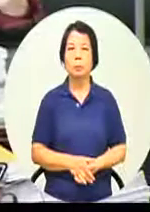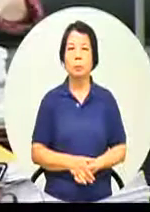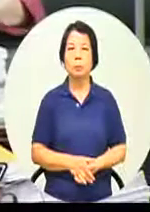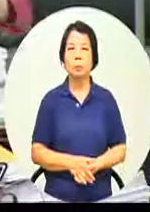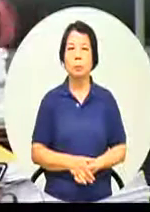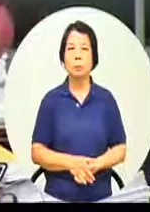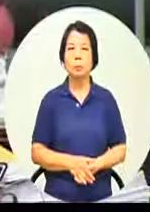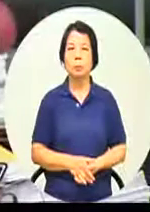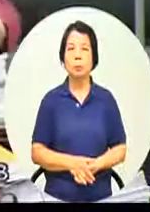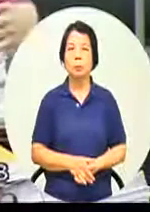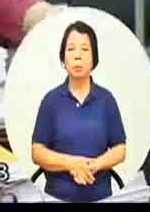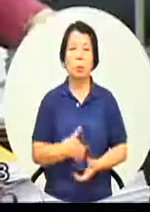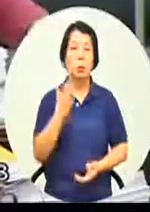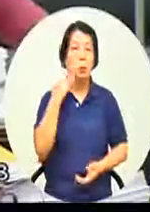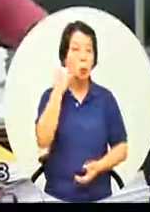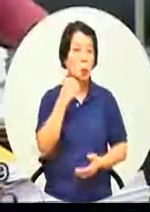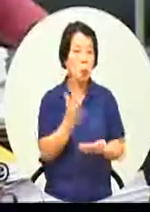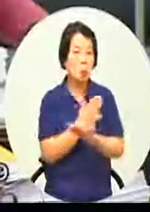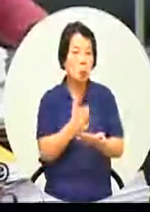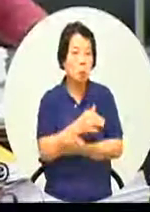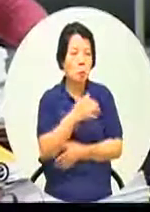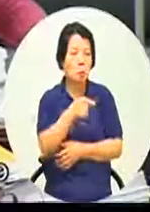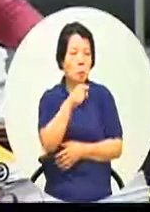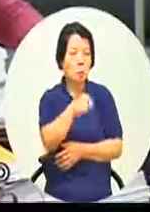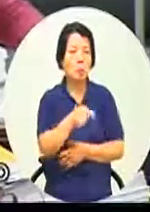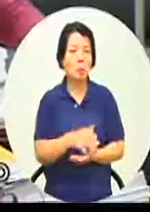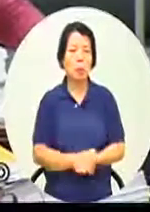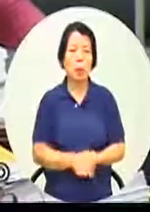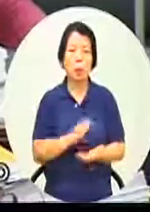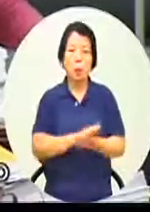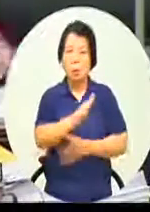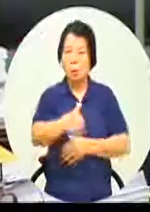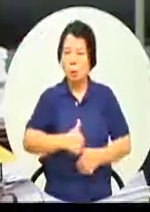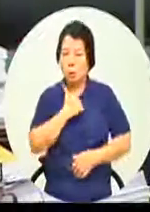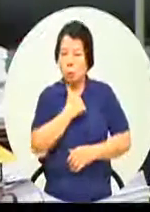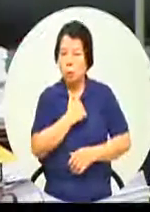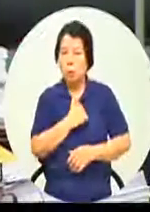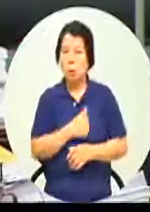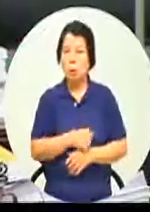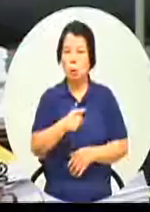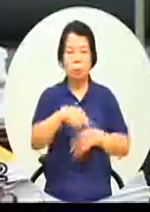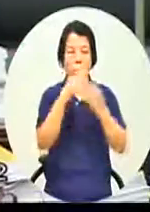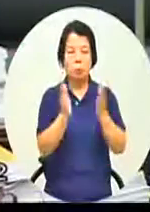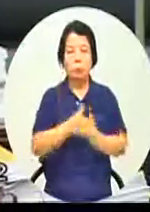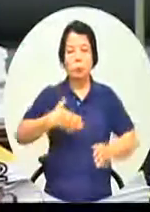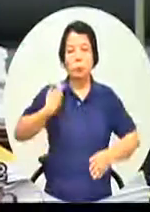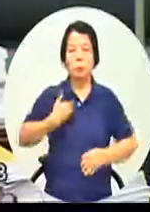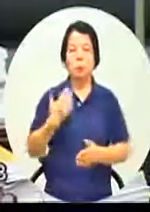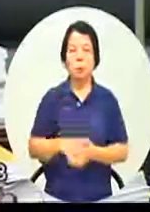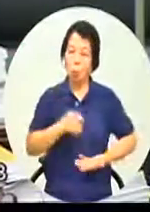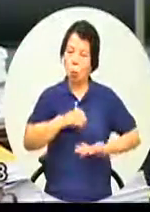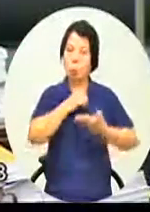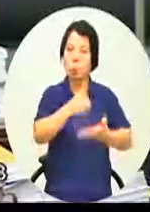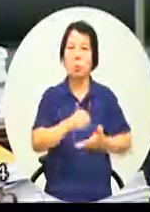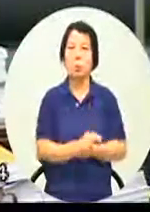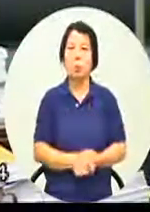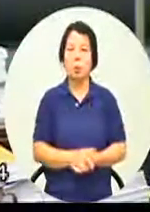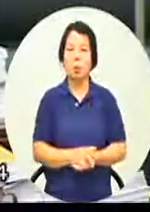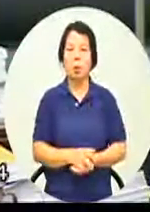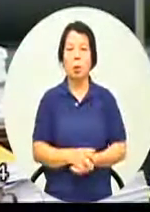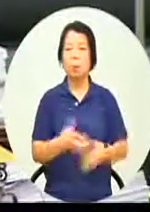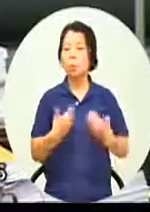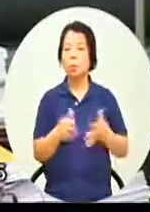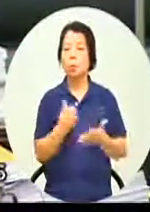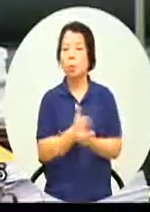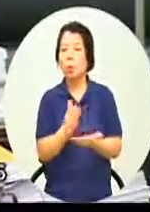为你论断的这些事情的背后的事实的真相是怎么样，我们其实不知道。而且我也建议你不要去论断一个